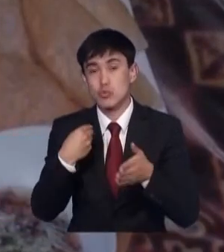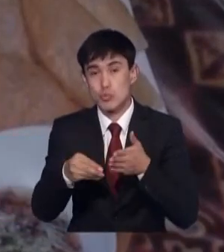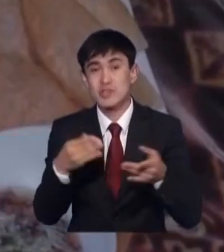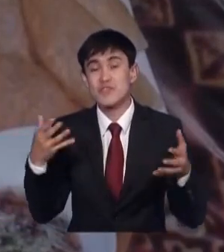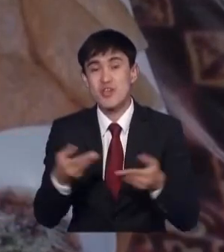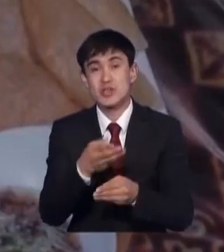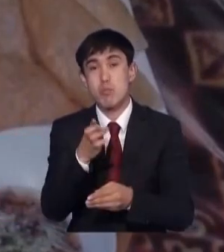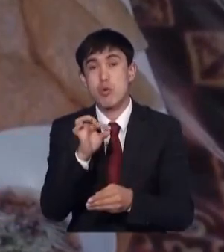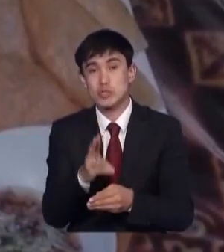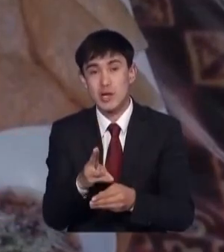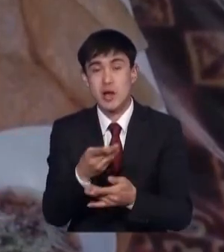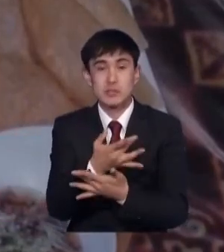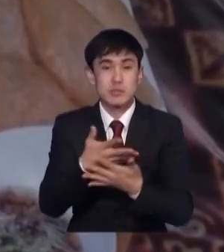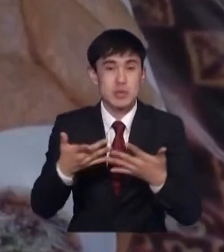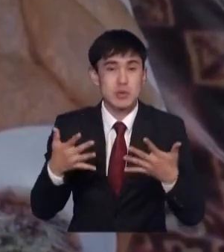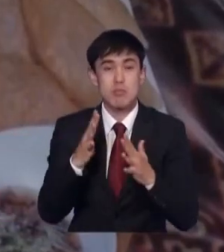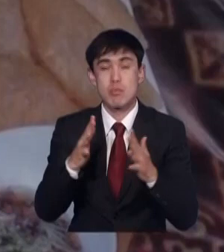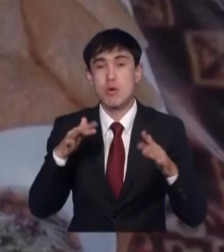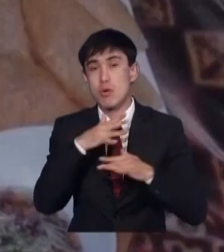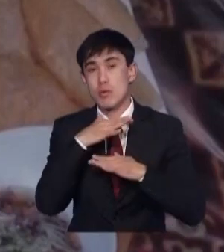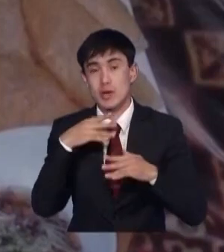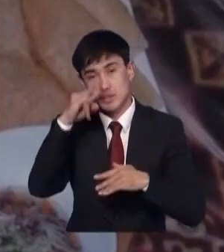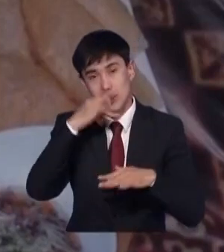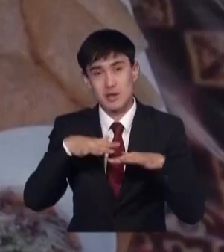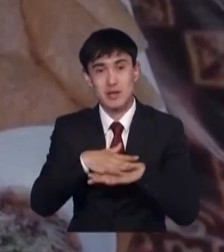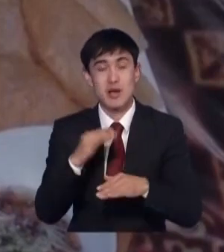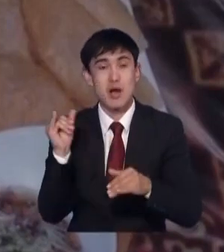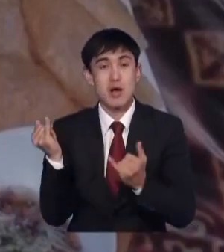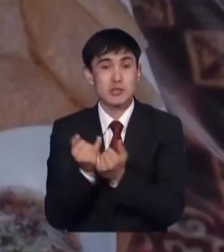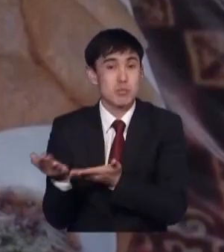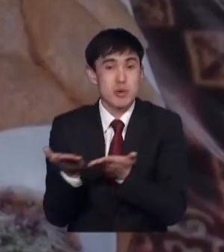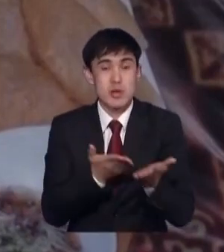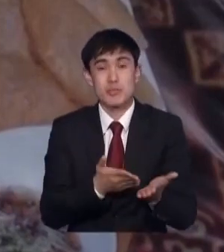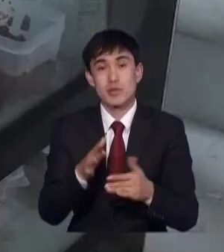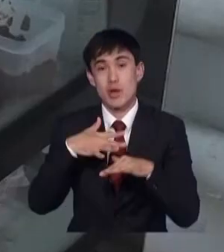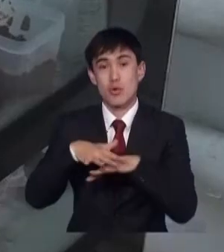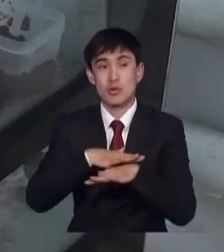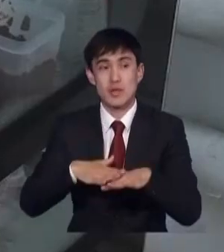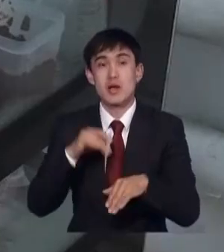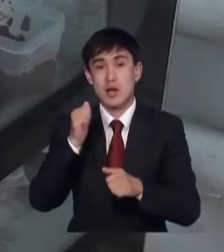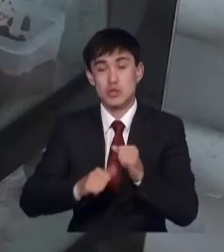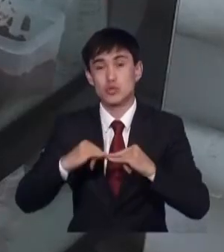свежие баурсаки Ассортимент очень большой казахи вообще гостеприимный народ и ни одно Застолье не обходится без всего